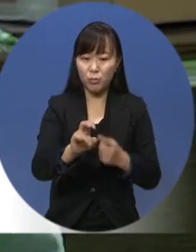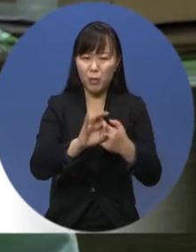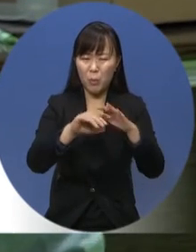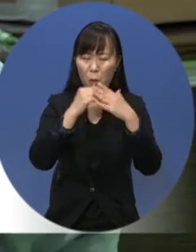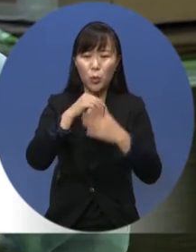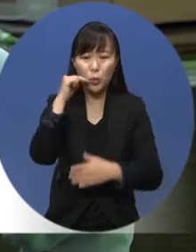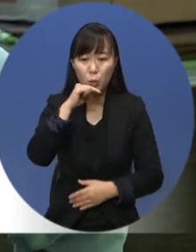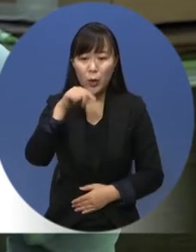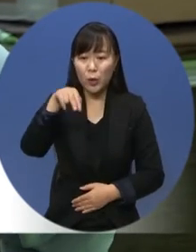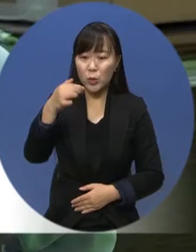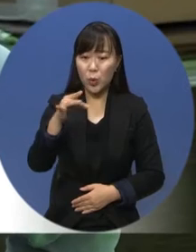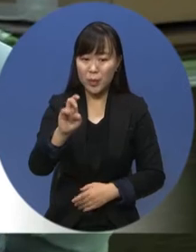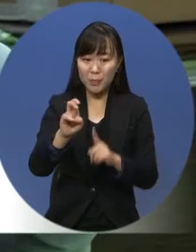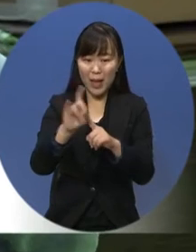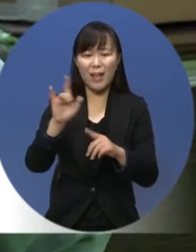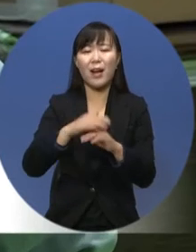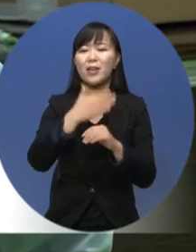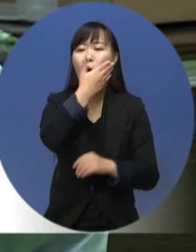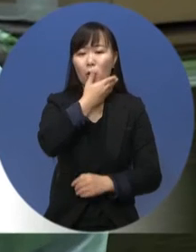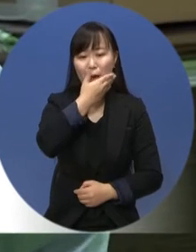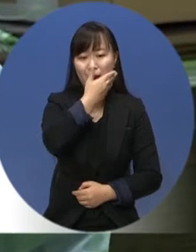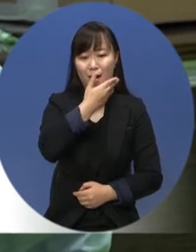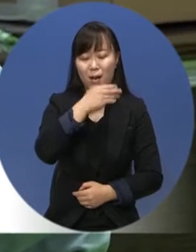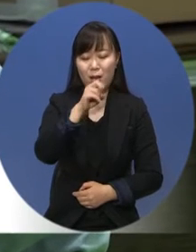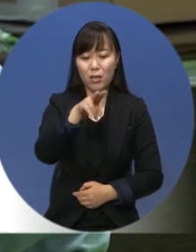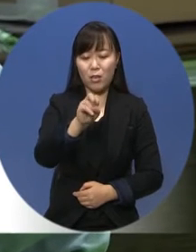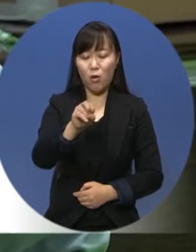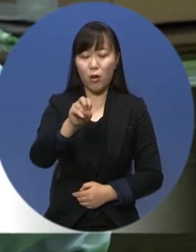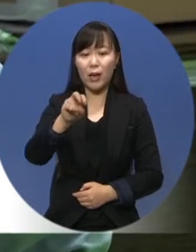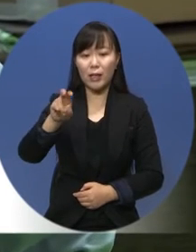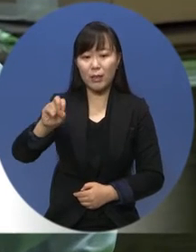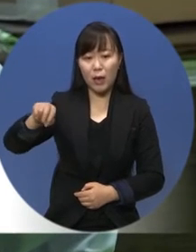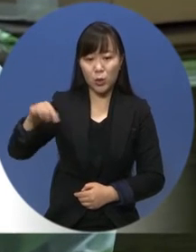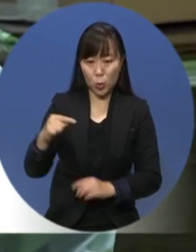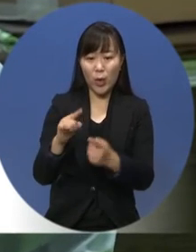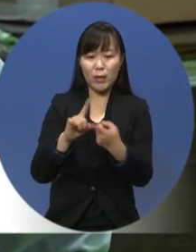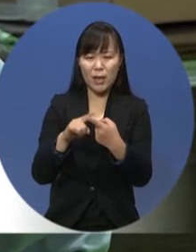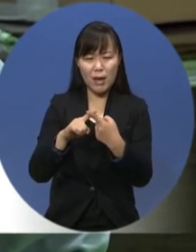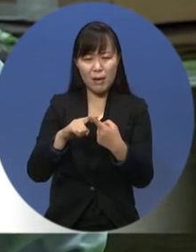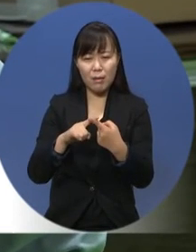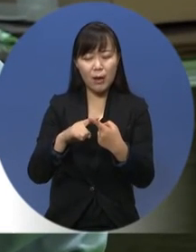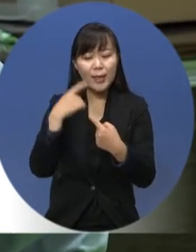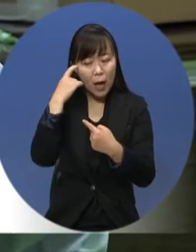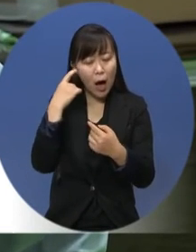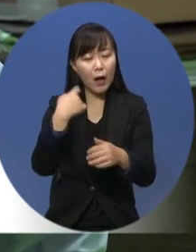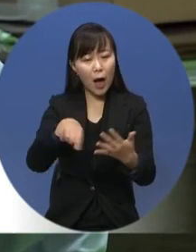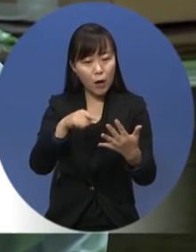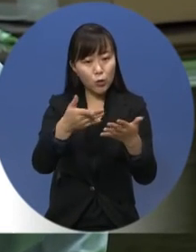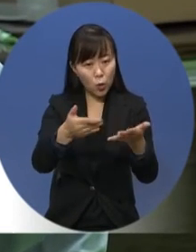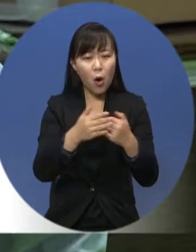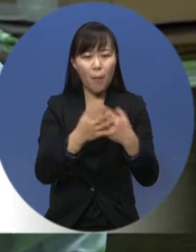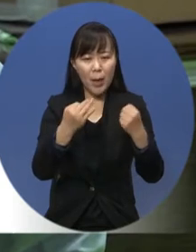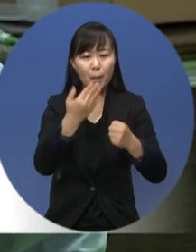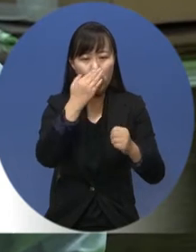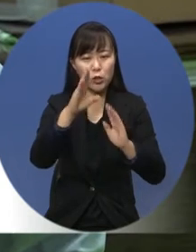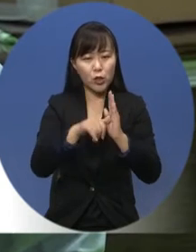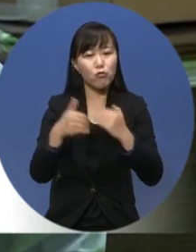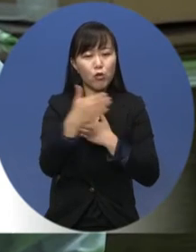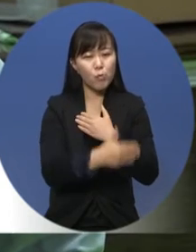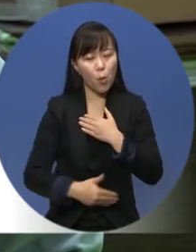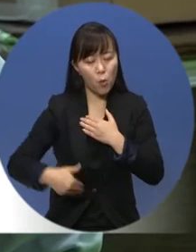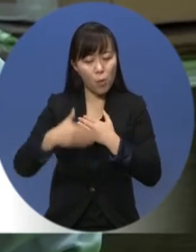다솜 이라고 하는데 나트륨이 영양소 거든요 그런 영양소에 대한 인식을 좀 시키면서 낮 흐름이 영양 손대 많이 먹었을 때 우리